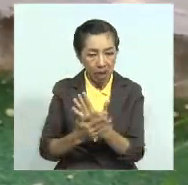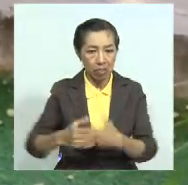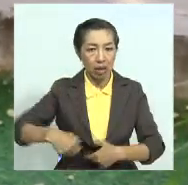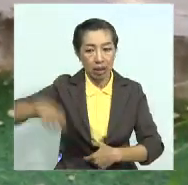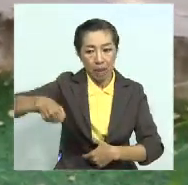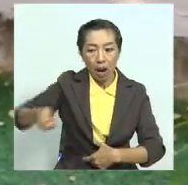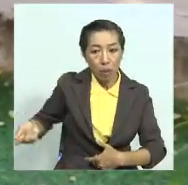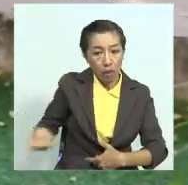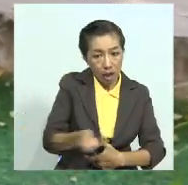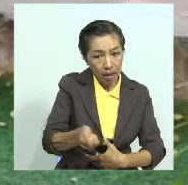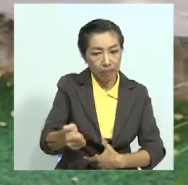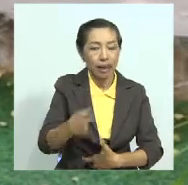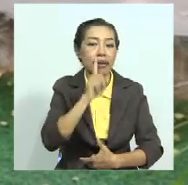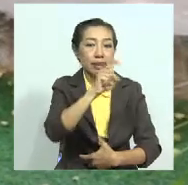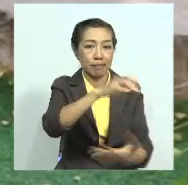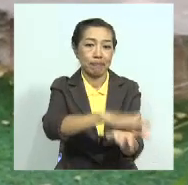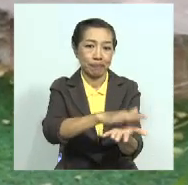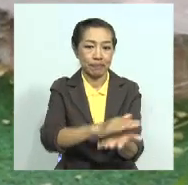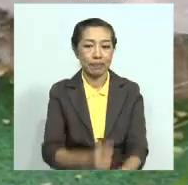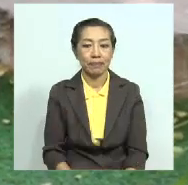แบบนี้ค่ะ